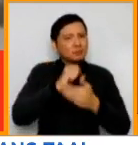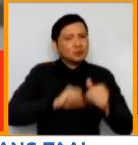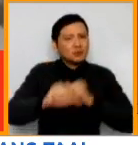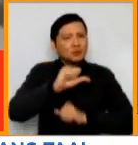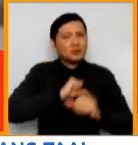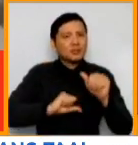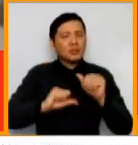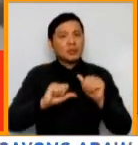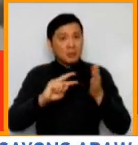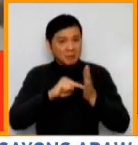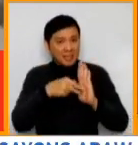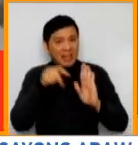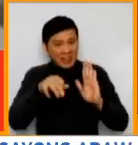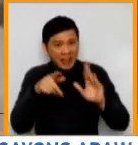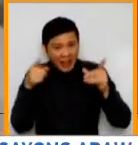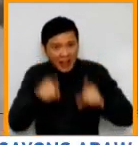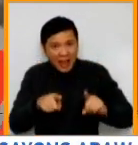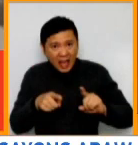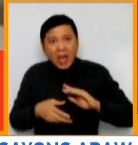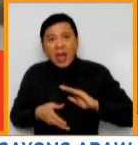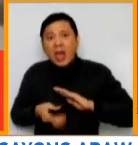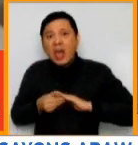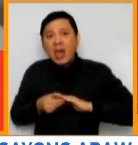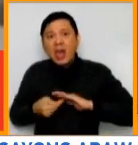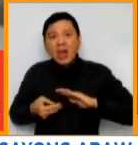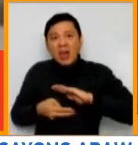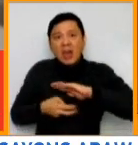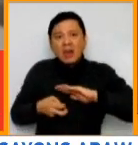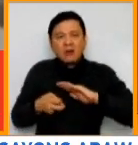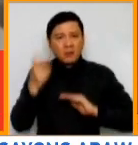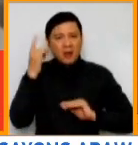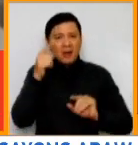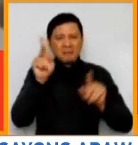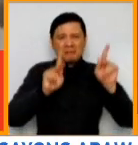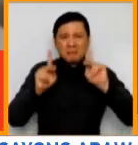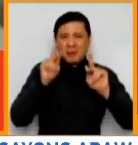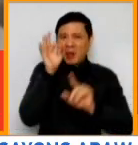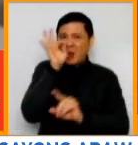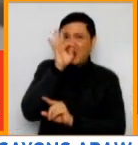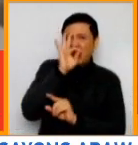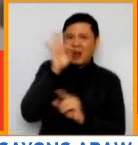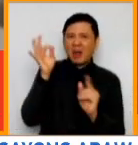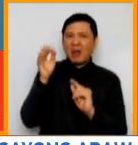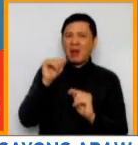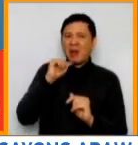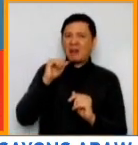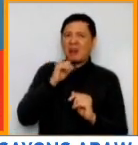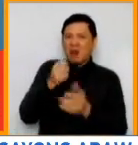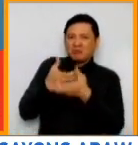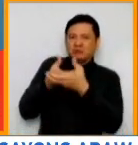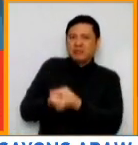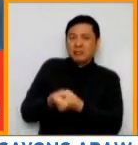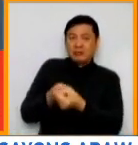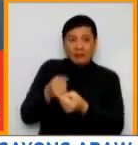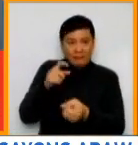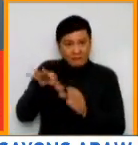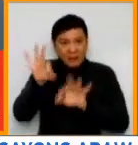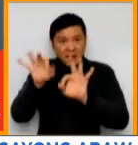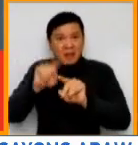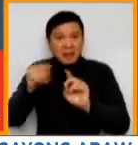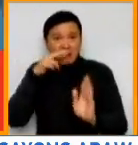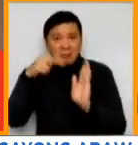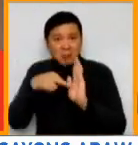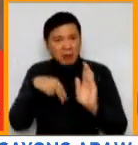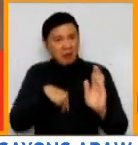ganitong pagkakataon dahil nawawalan po ng tiwala ang ating mga kababayan kapag mayroong mga ganitong reports. Ayon sa Department of Justice,